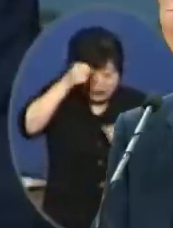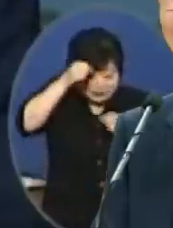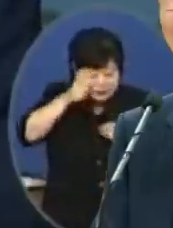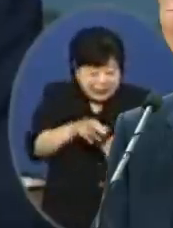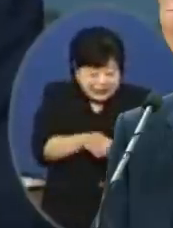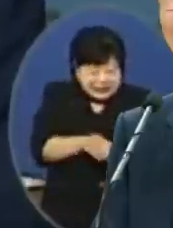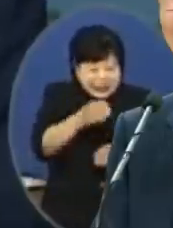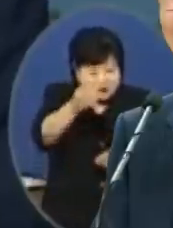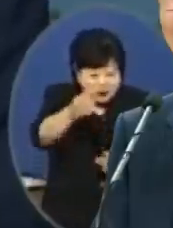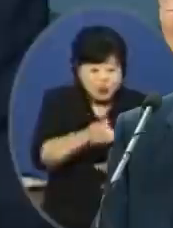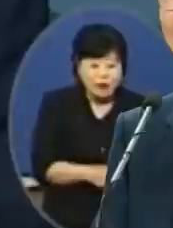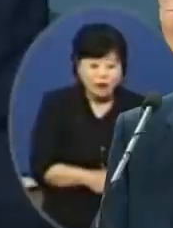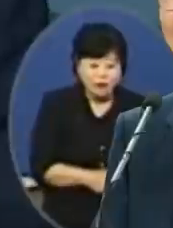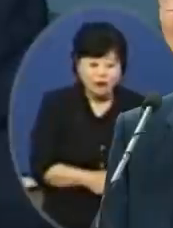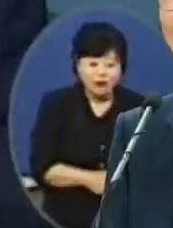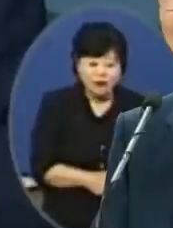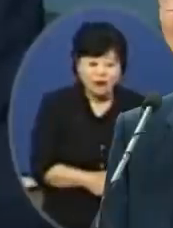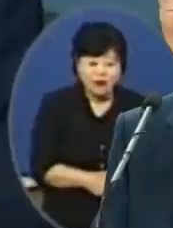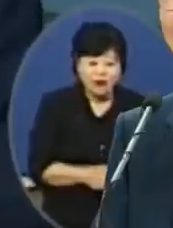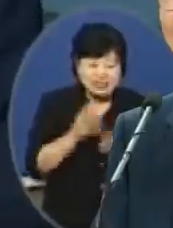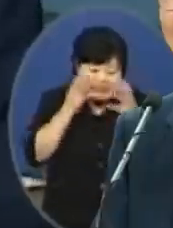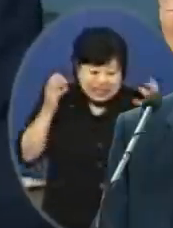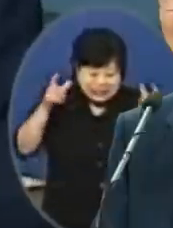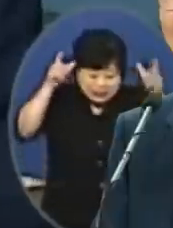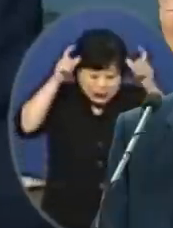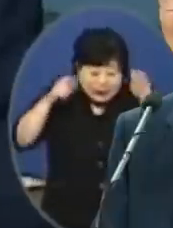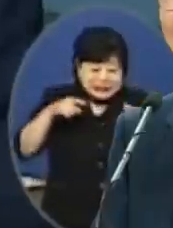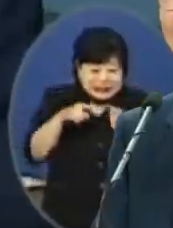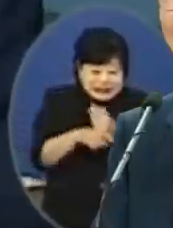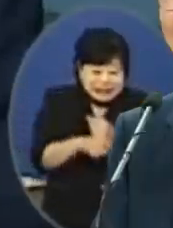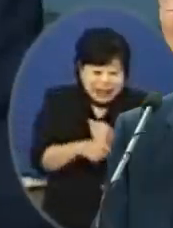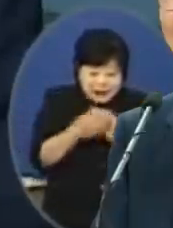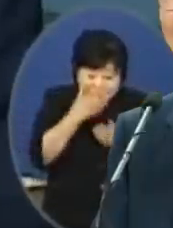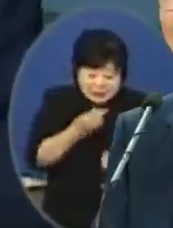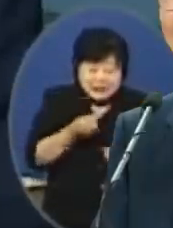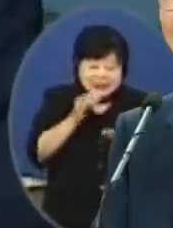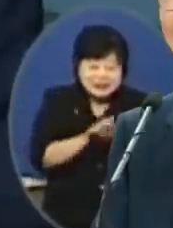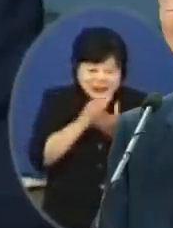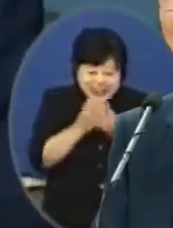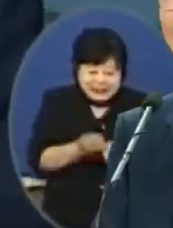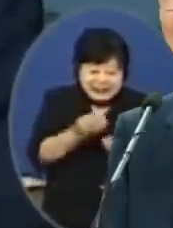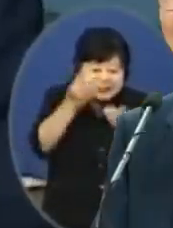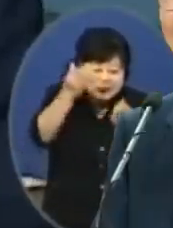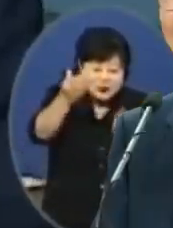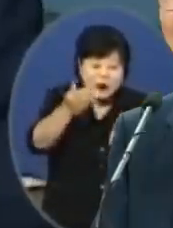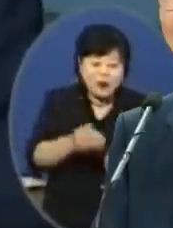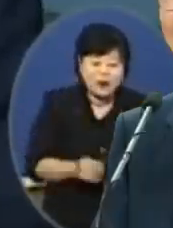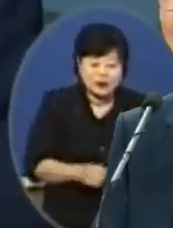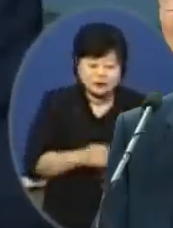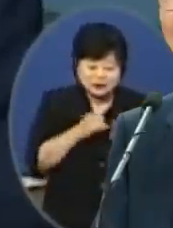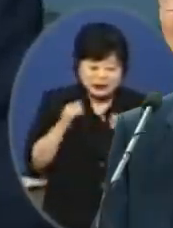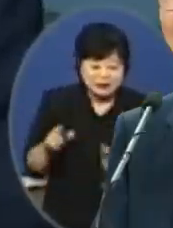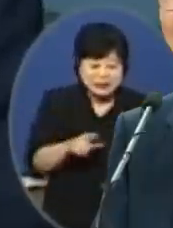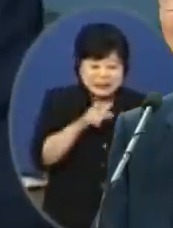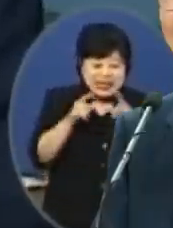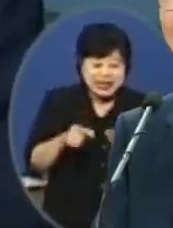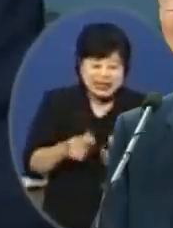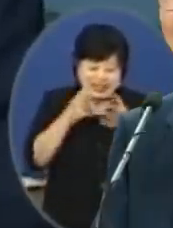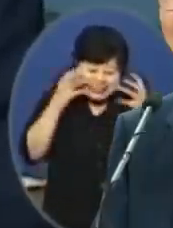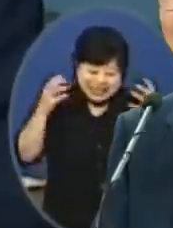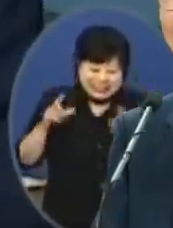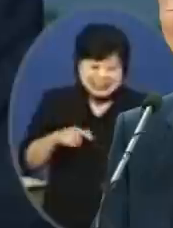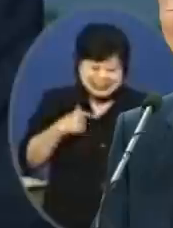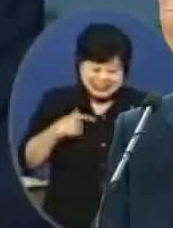신발을 신게 해주시옵시고 살찐 송아지를 잡아 잔치를 하게 하시는 것입니다. 여러분의 인생에 살찐 기쁨을